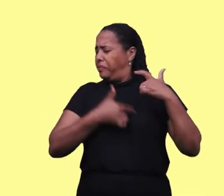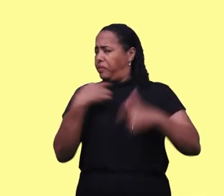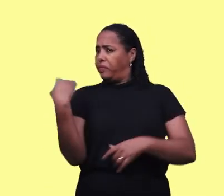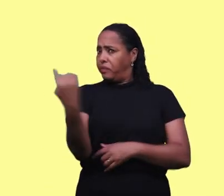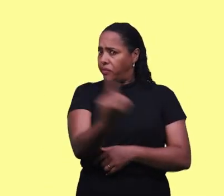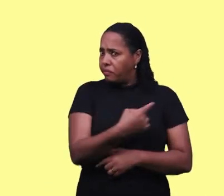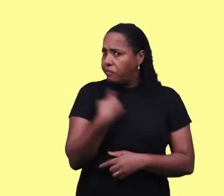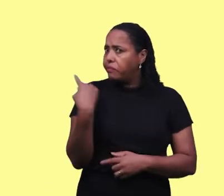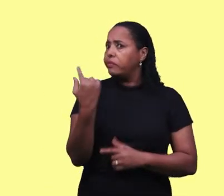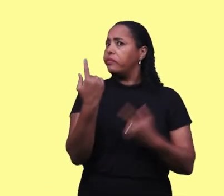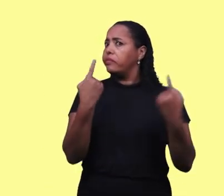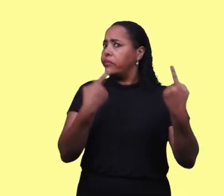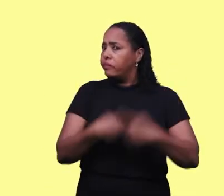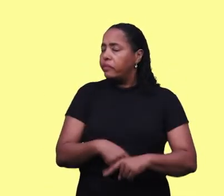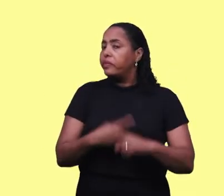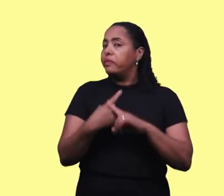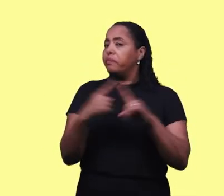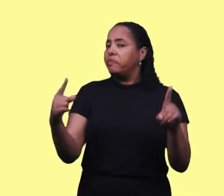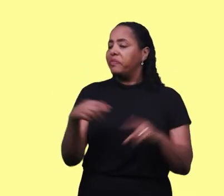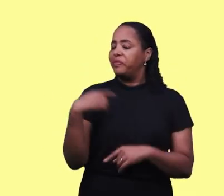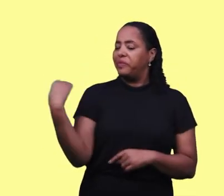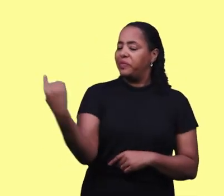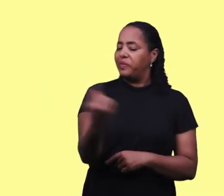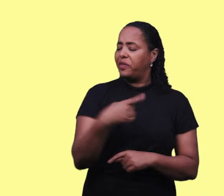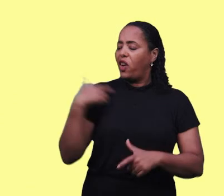luttes se lèvent contre nous, mais